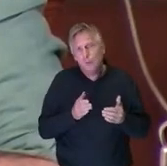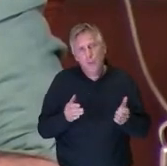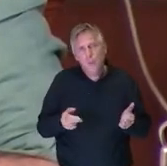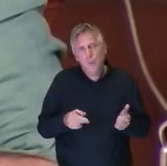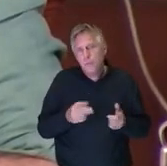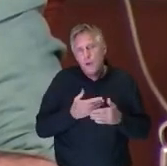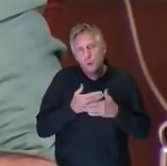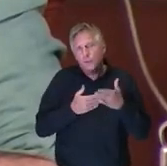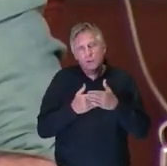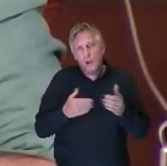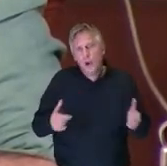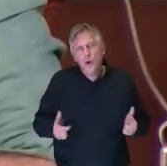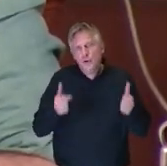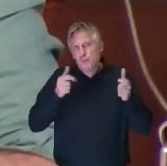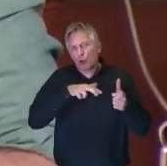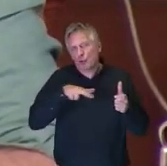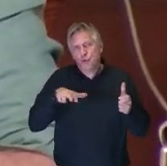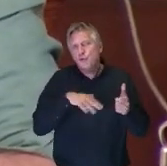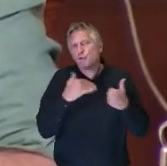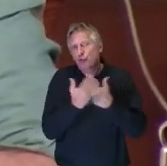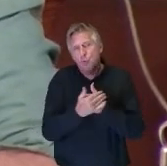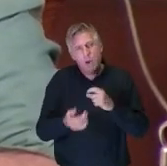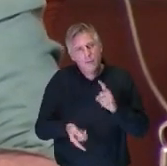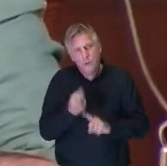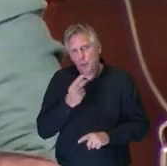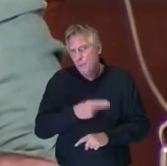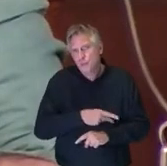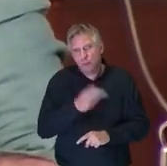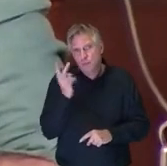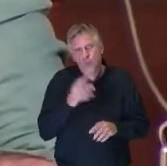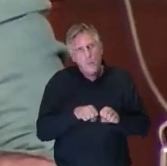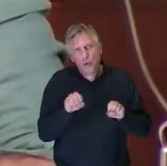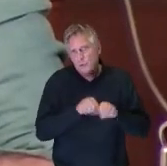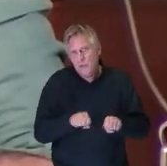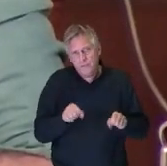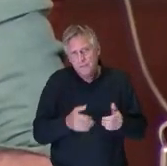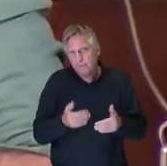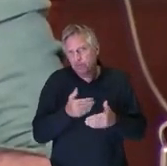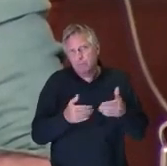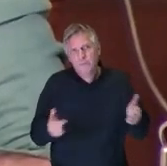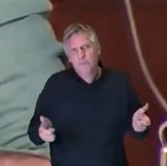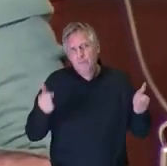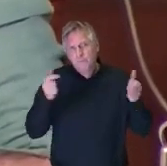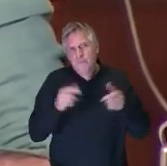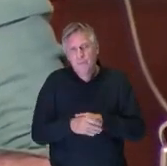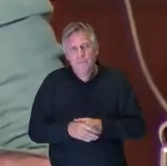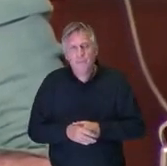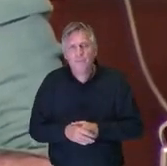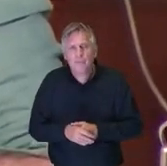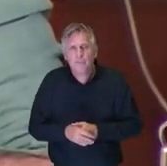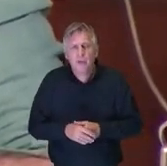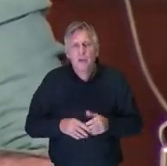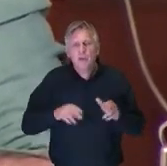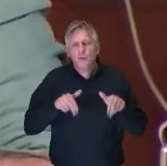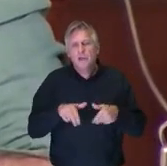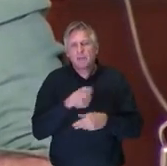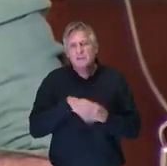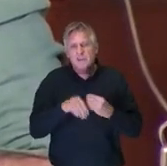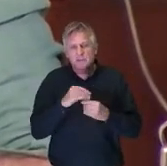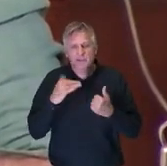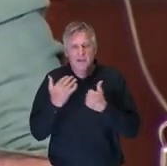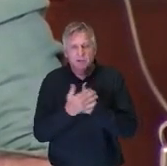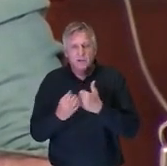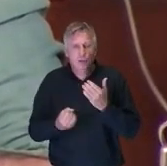Nous avons besoin de produire davantage de ces logements. Et le contrat de mixité sociale qu'on vous propose au vote aujourd'hui nous donne un nouvel objectif